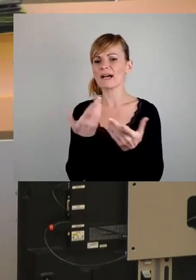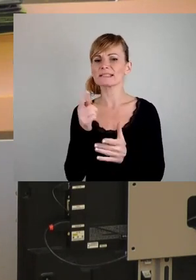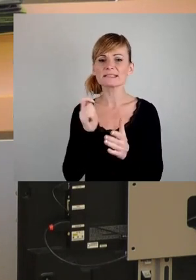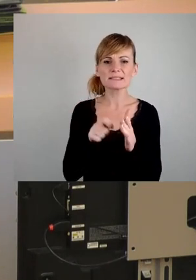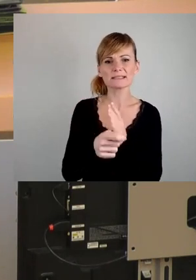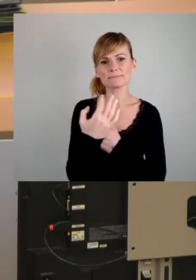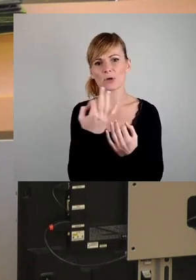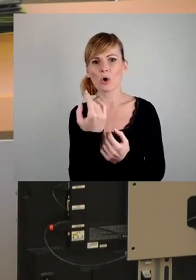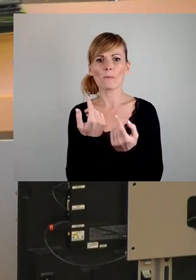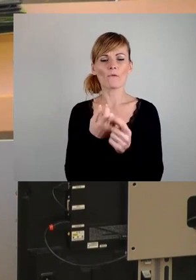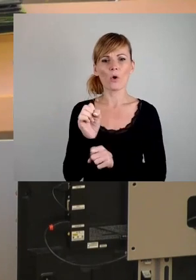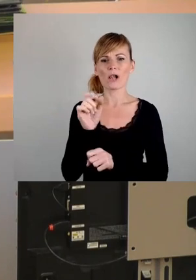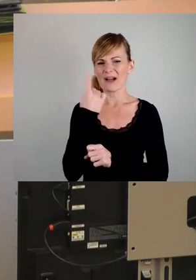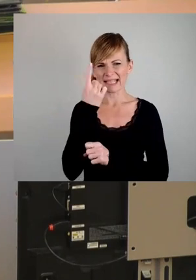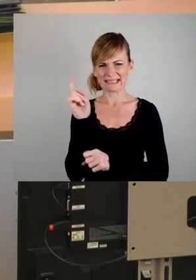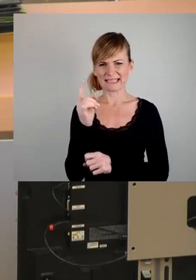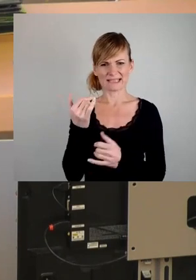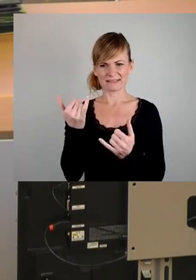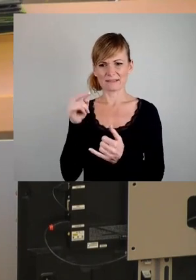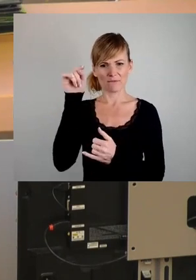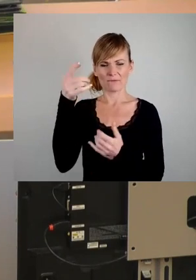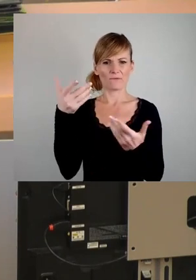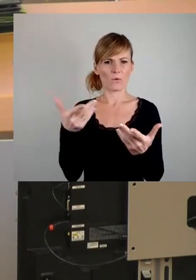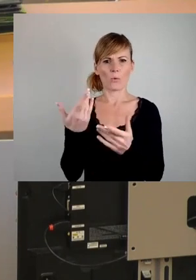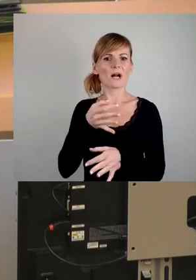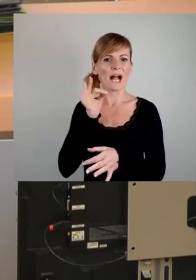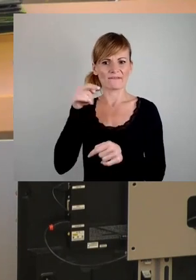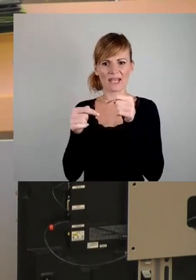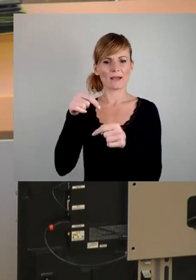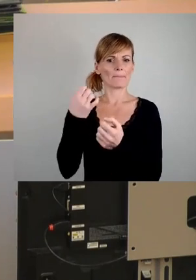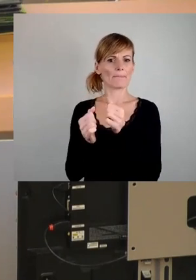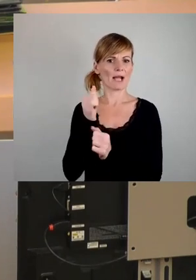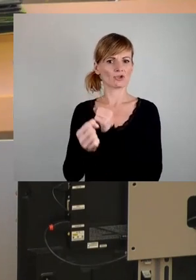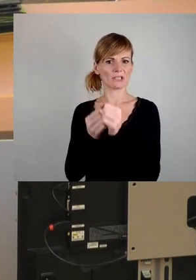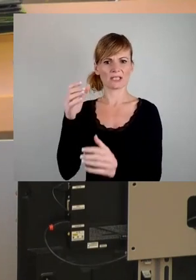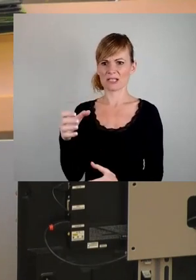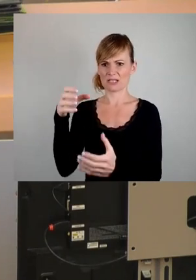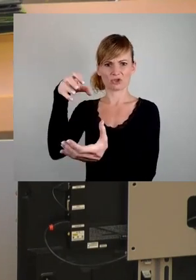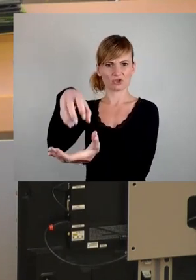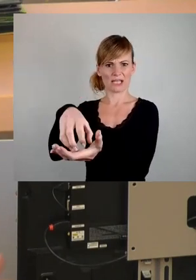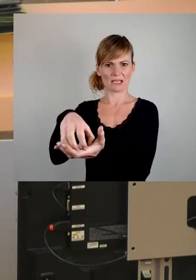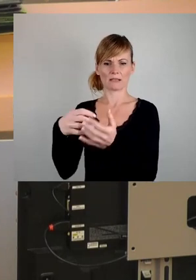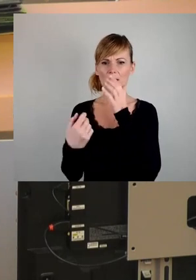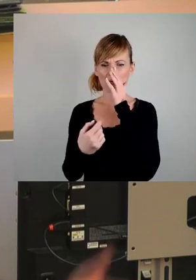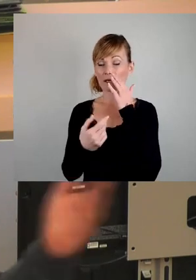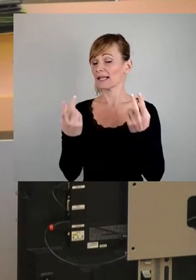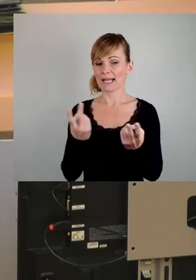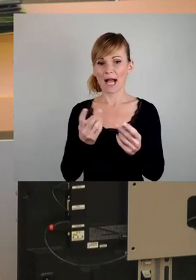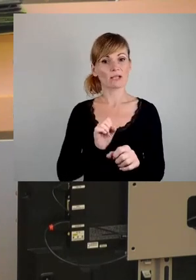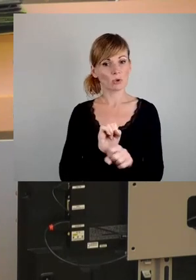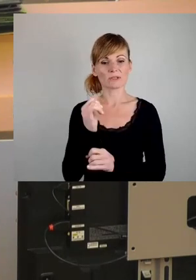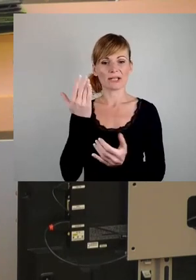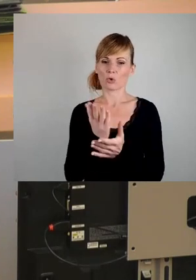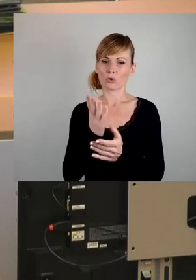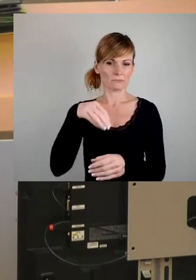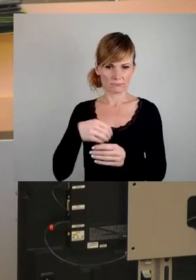Zeitpunkt jetzt vollkommen falsch gewählt, aber sei es drum, es ist jetzt im federführenden Ausschussvotum drin. Öffnet allerdings die Türen, wir werden sie dann